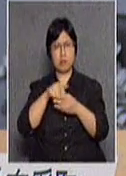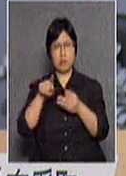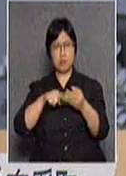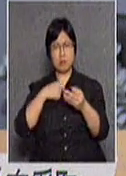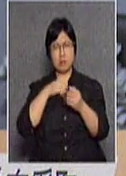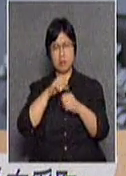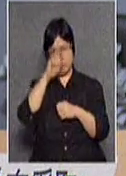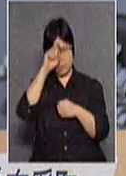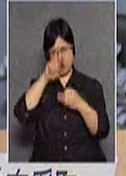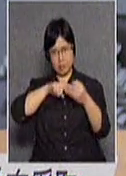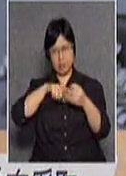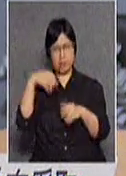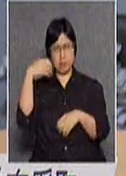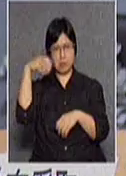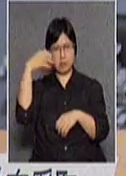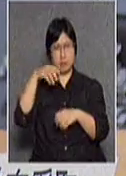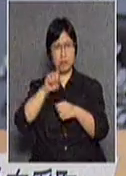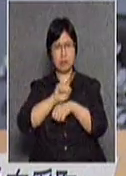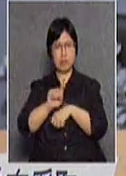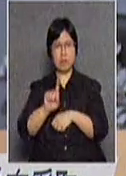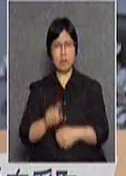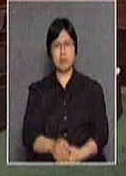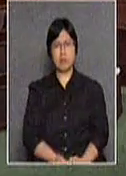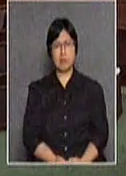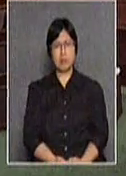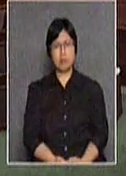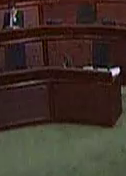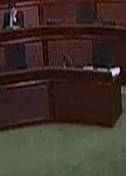求記名表決，表決鐘響一分鐘。